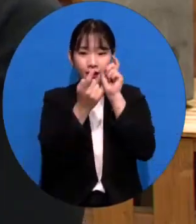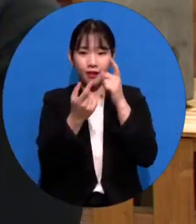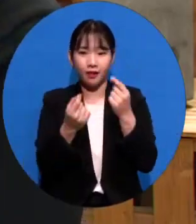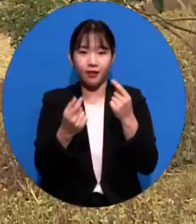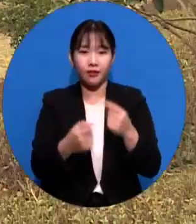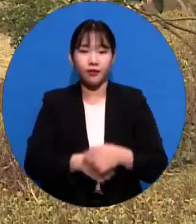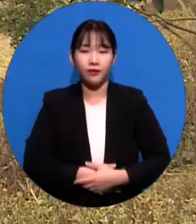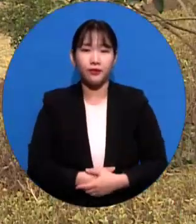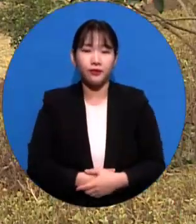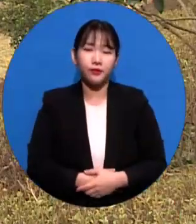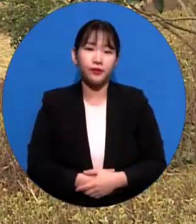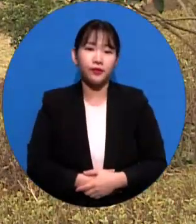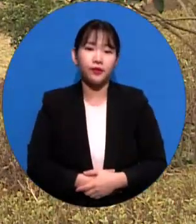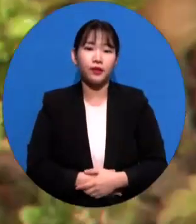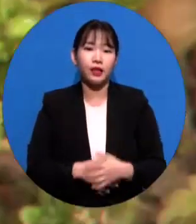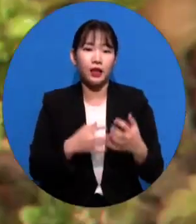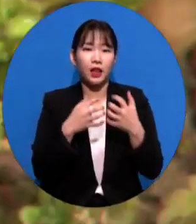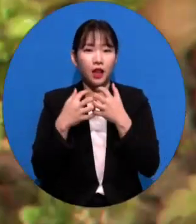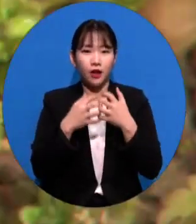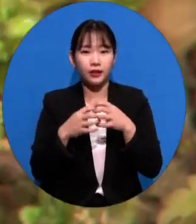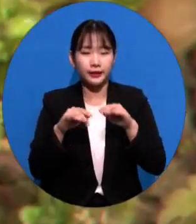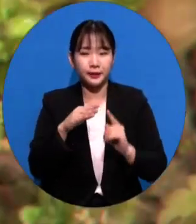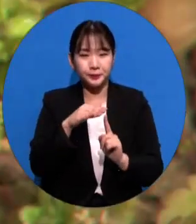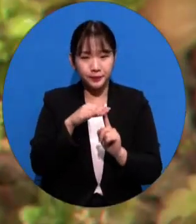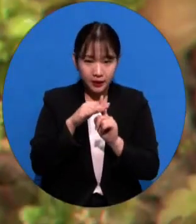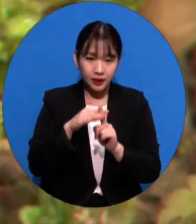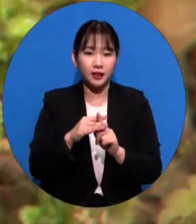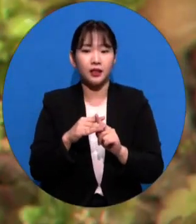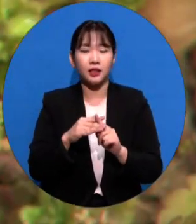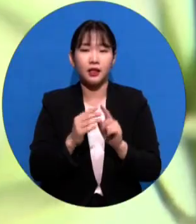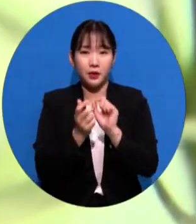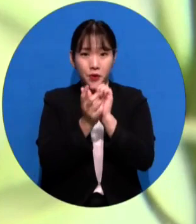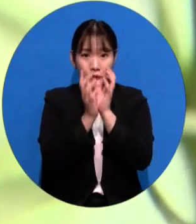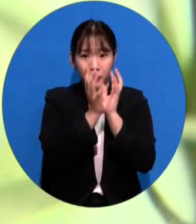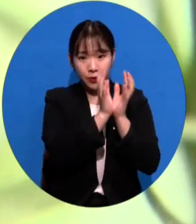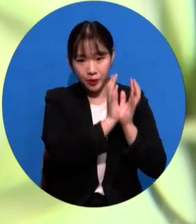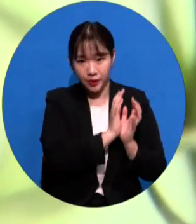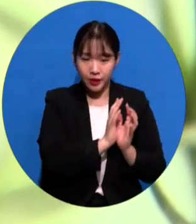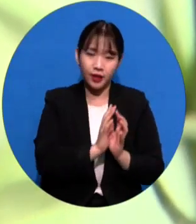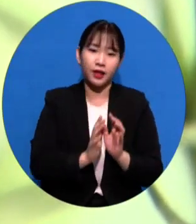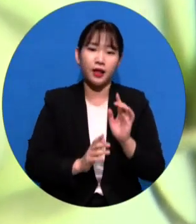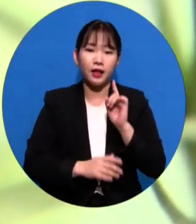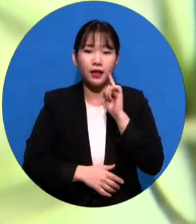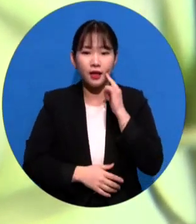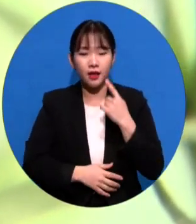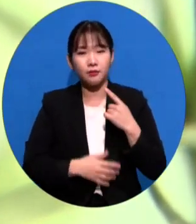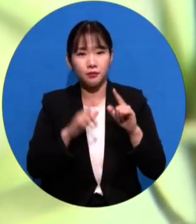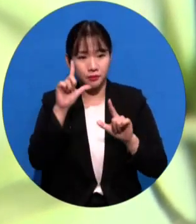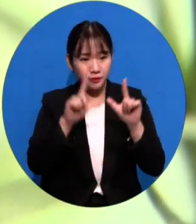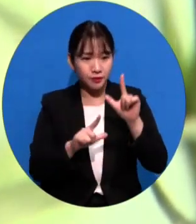것 같습니다. 언 땅을 뚫고 칼바람을 이겨낸 봄꽃들이 단아한 자태를